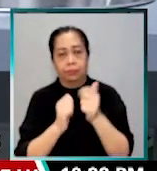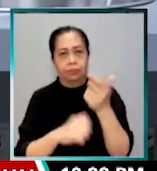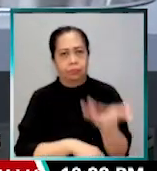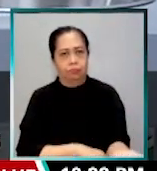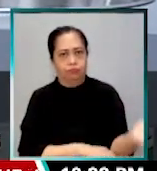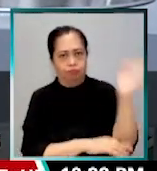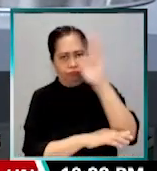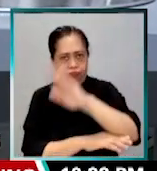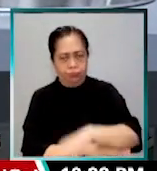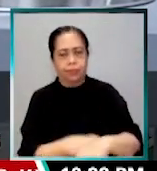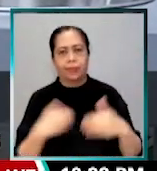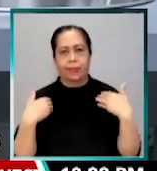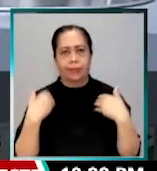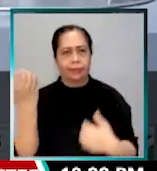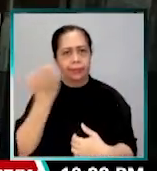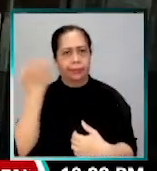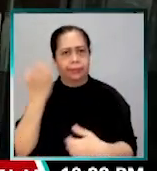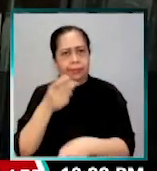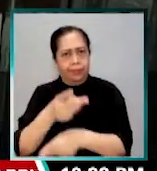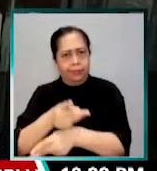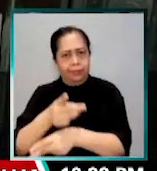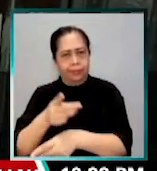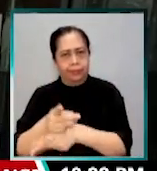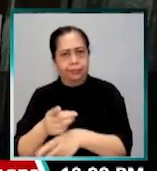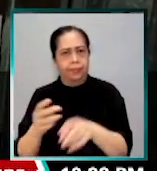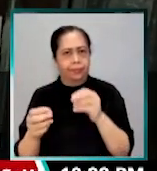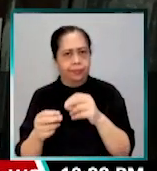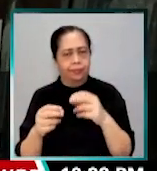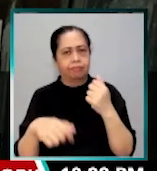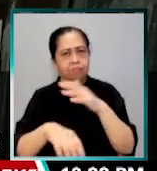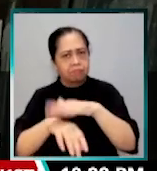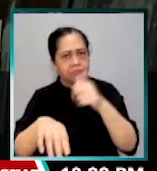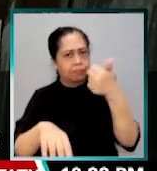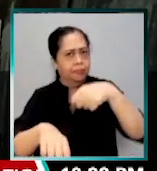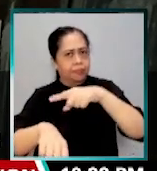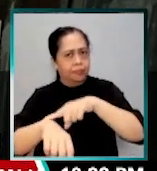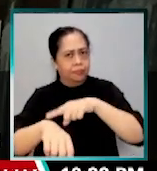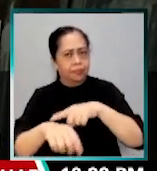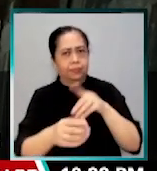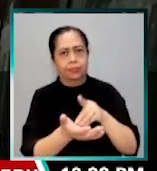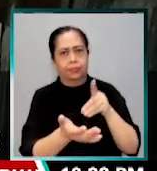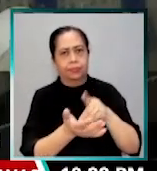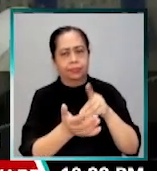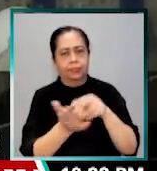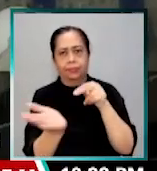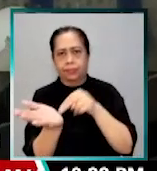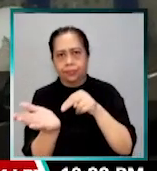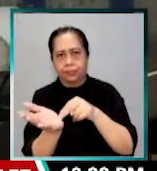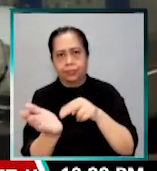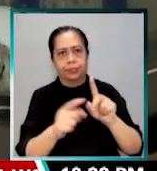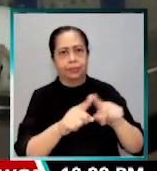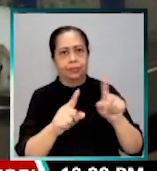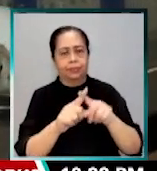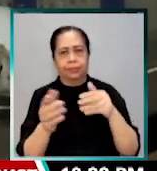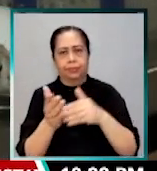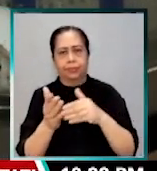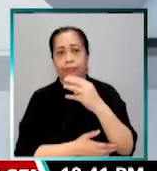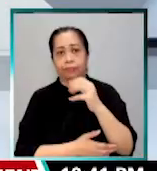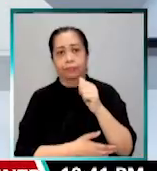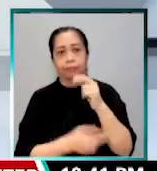may emergency personnel na naka-duty at on-call ang lahat ng doktor, nurse at iba pang medical personnel.